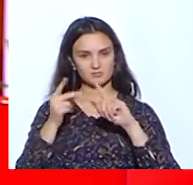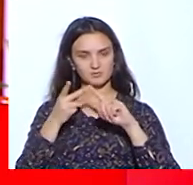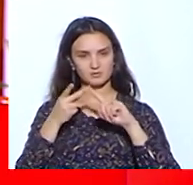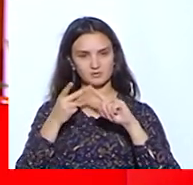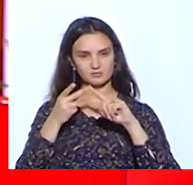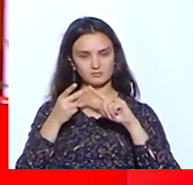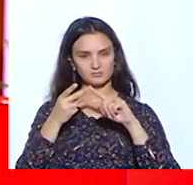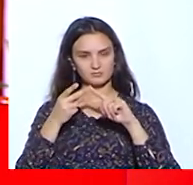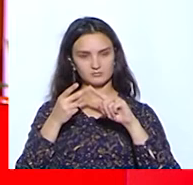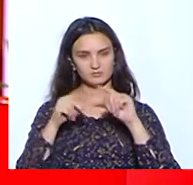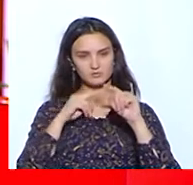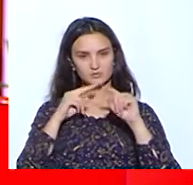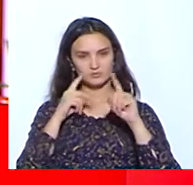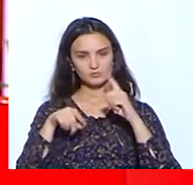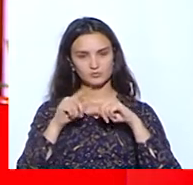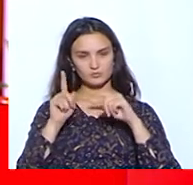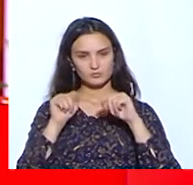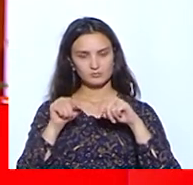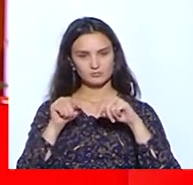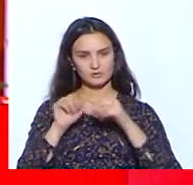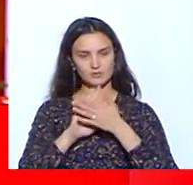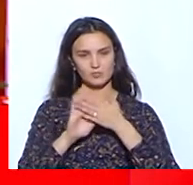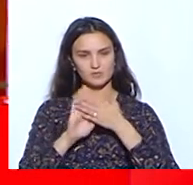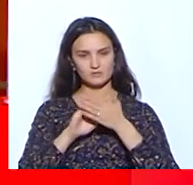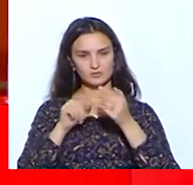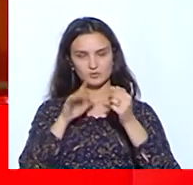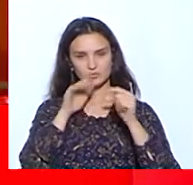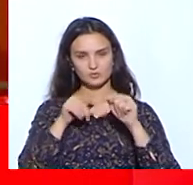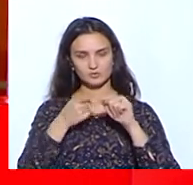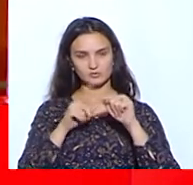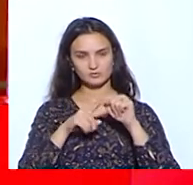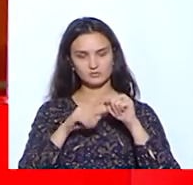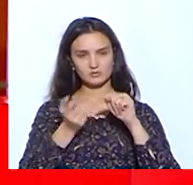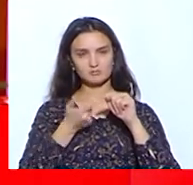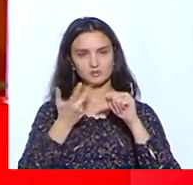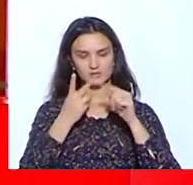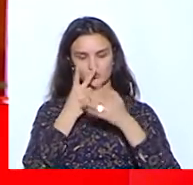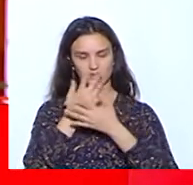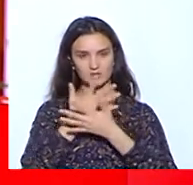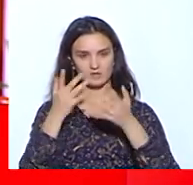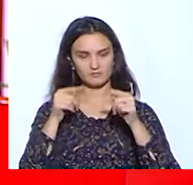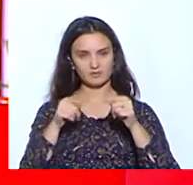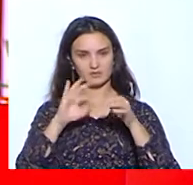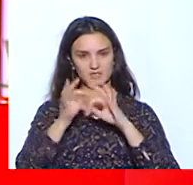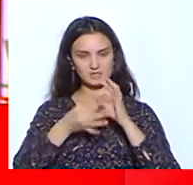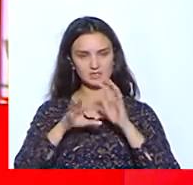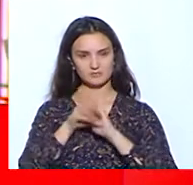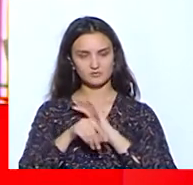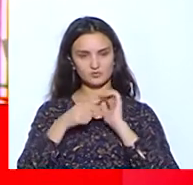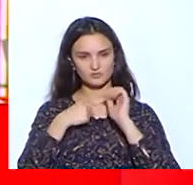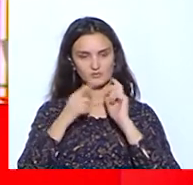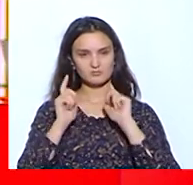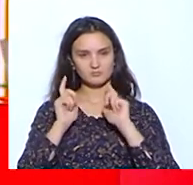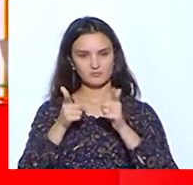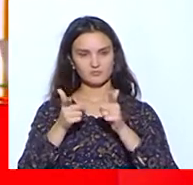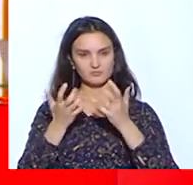მეორე, გაითვალისწინეთ, რომ მექანიკური გამორეცხვის დროს წარმოიდგინეთ, რამდენი უხილავი ბინადარია ნაწლავში. ჩვენ